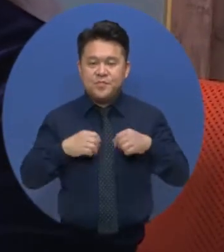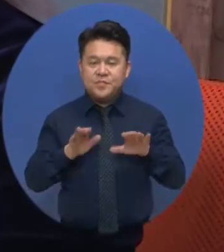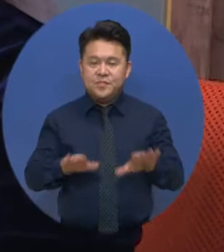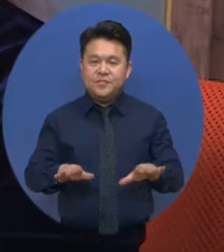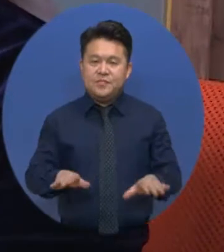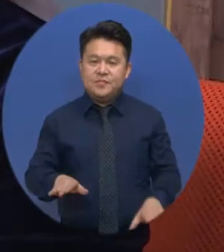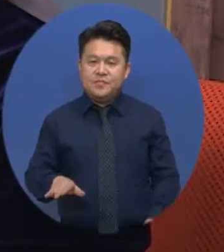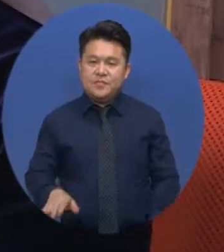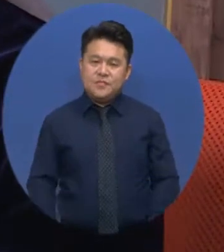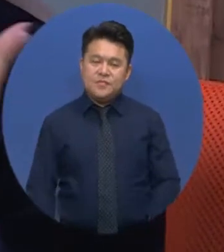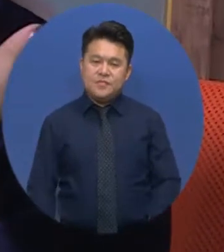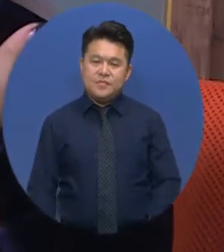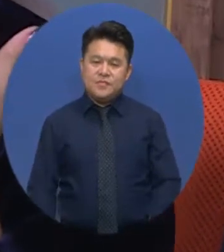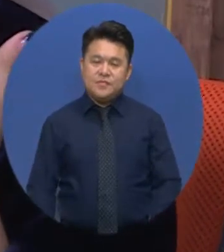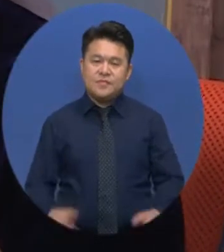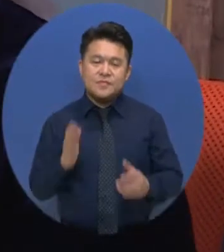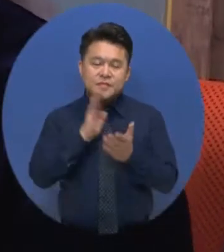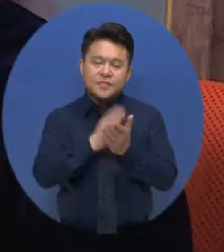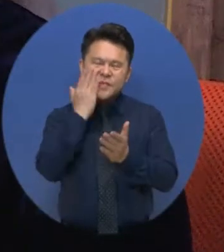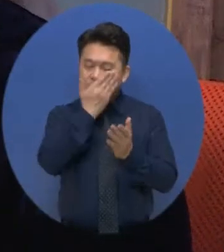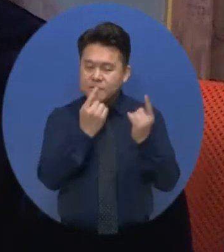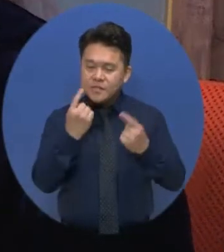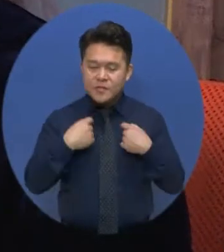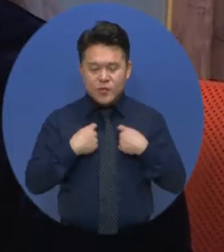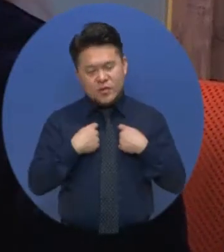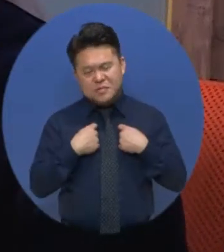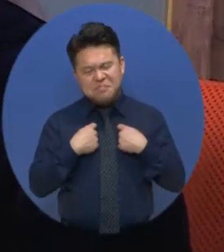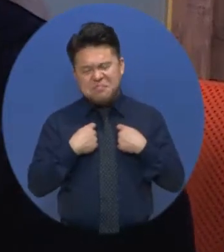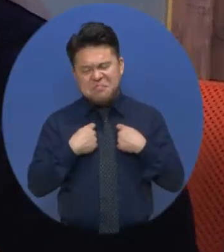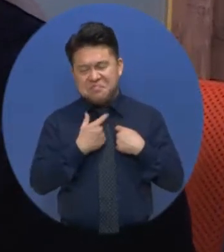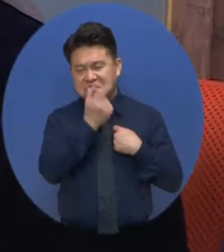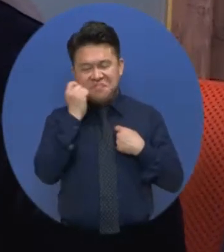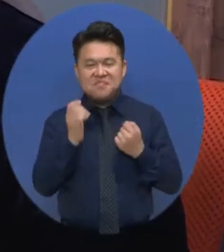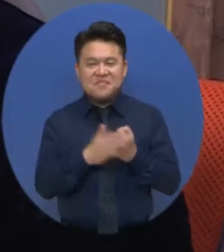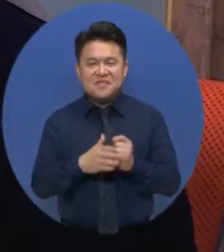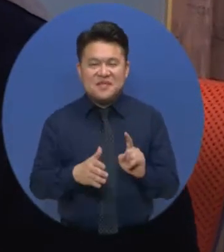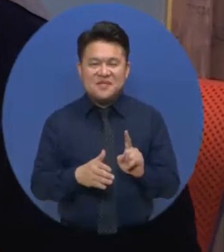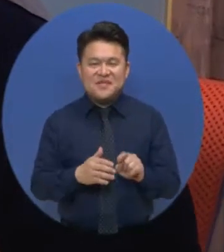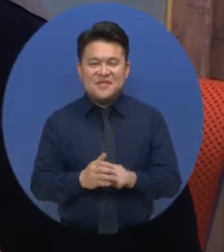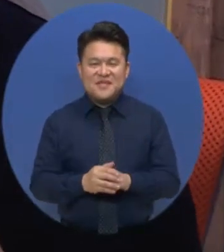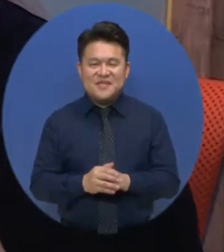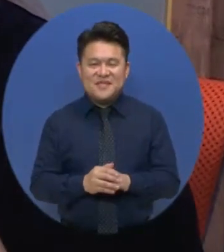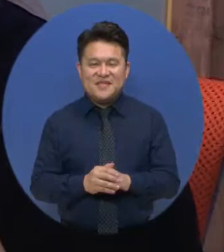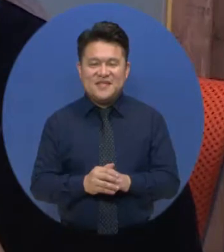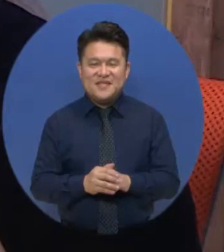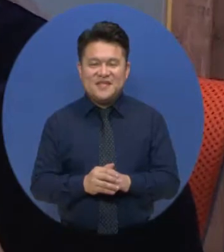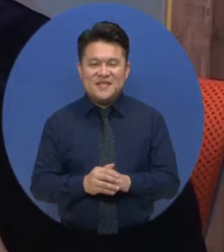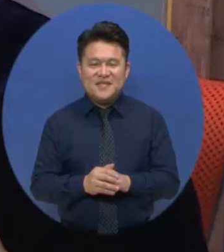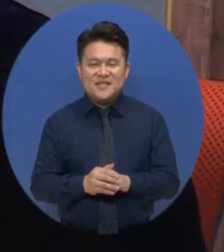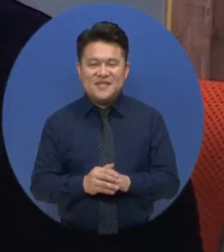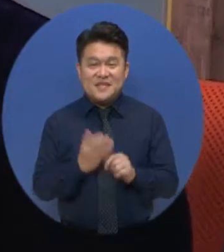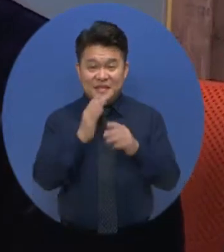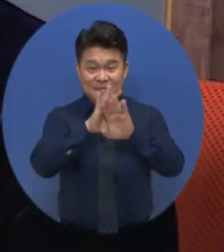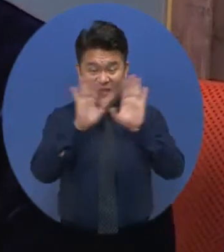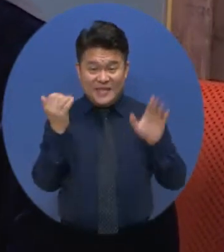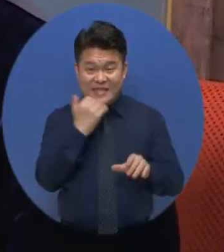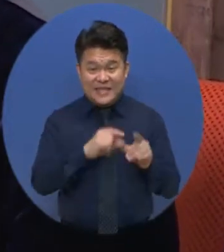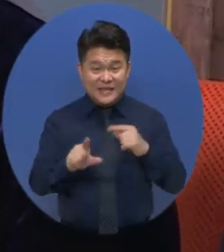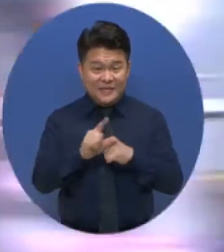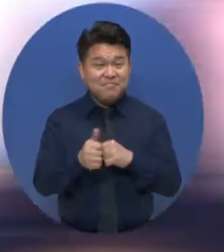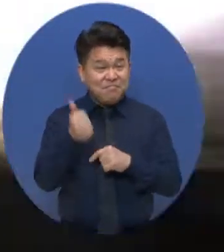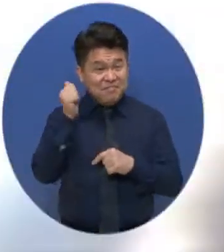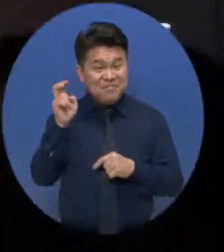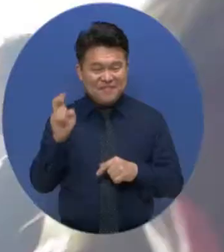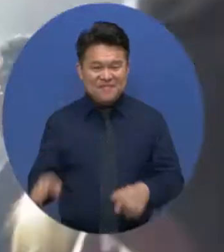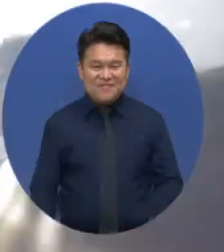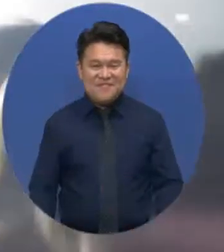지금 이 룩에 비해서 의상이 조금 묻히는 느낌이 있어서 조금 더 밝은 컬러에 옷이 잘 어울릴 것